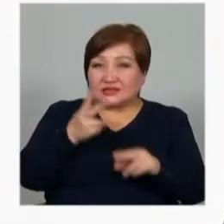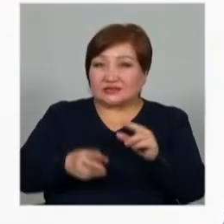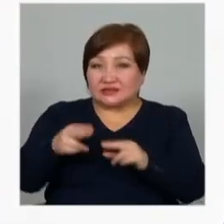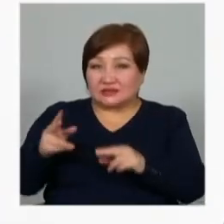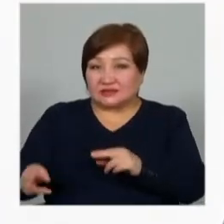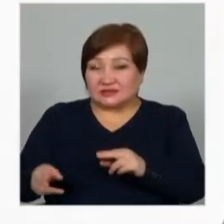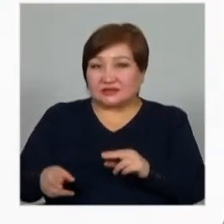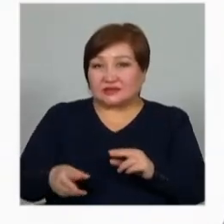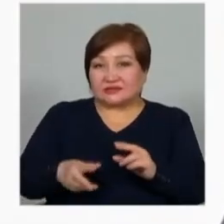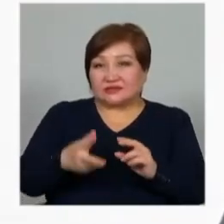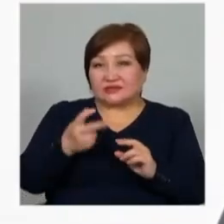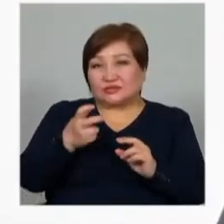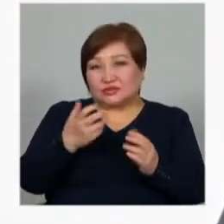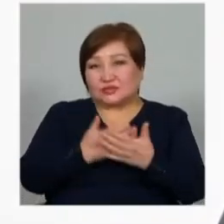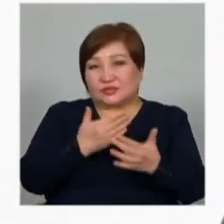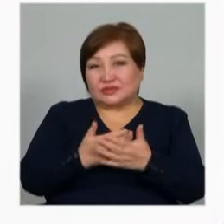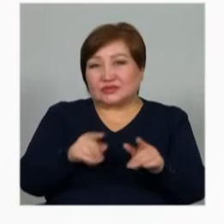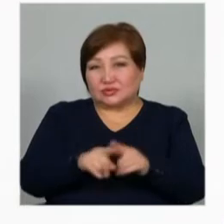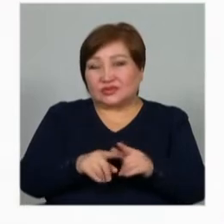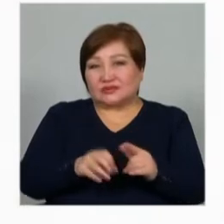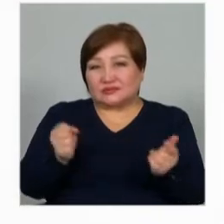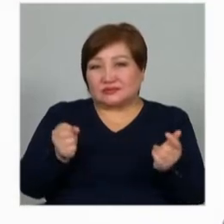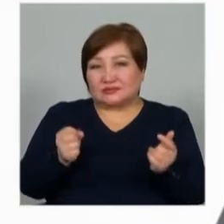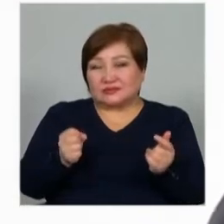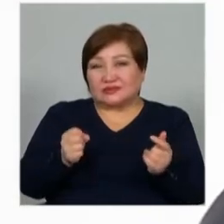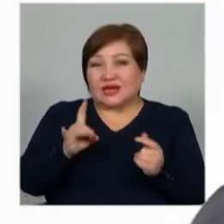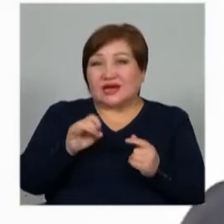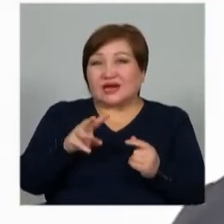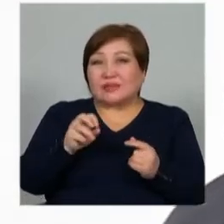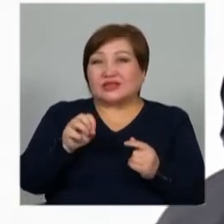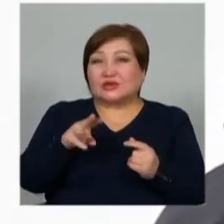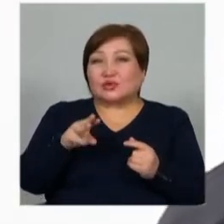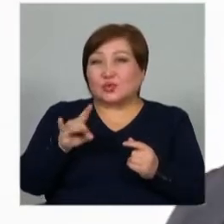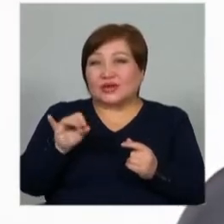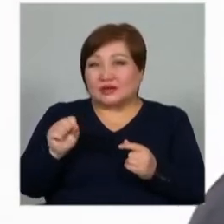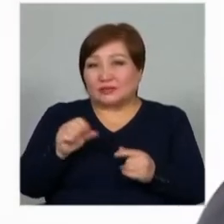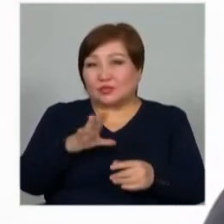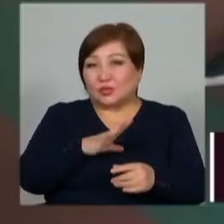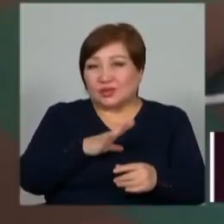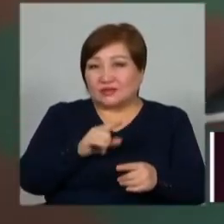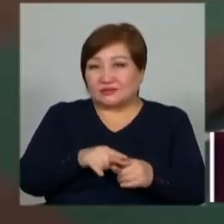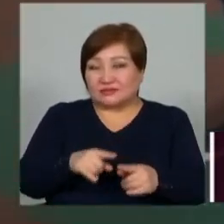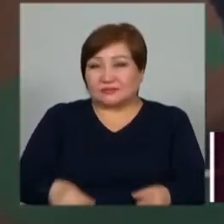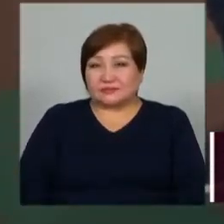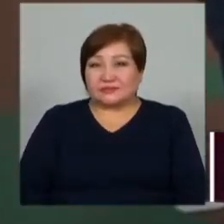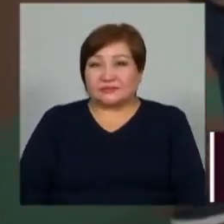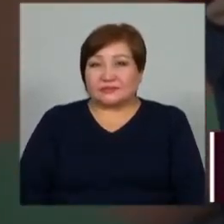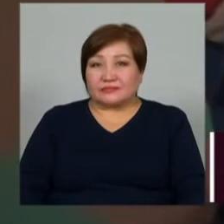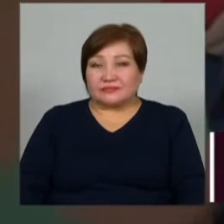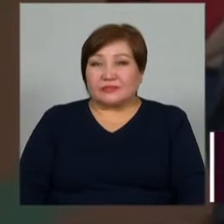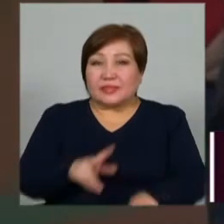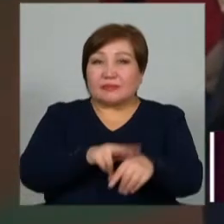сонда арматура болды. Келгеніміз. Сол таса болады екен байзай көмен кеттік те байзай көмен төбе қарай түсіп кеттік.